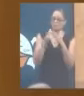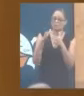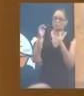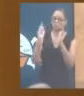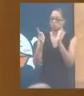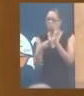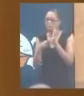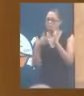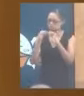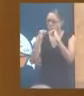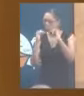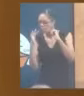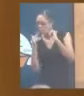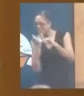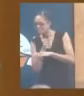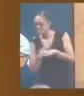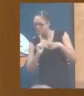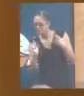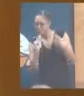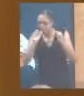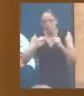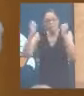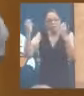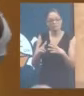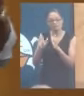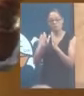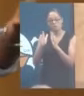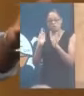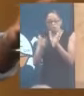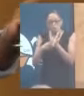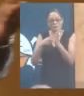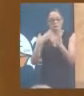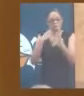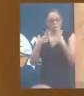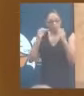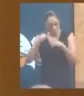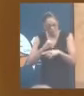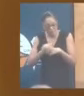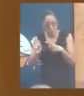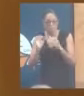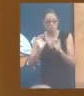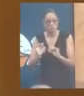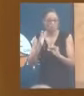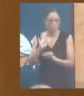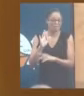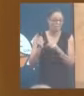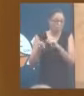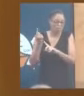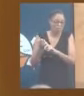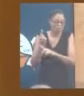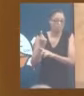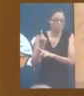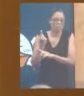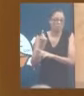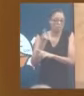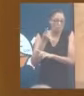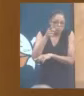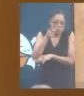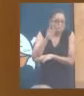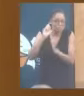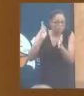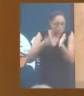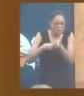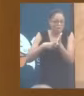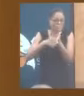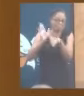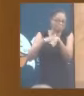erreur d'appréciation, ça peut arriver en droit, il y a même le droit à l'erreur qui a été introduit, il faut absolument, il aurait dû alerter